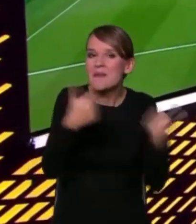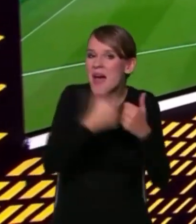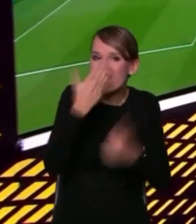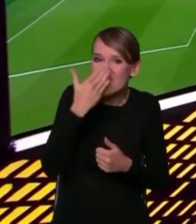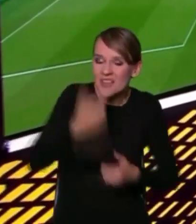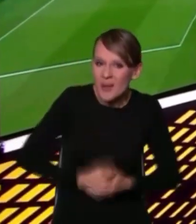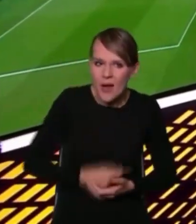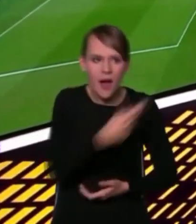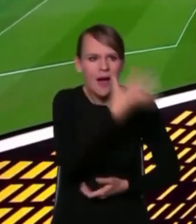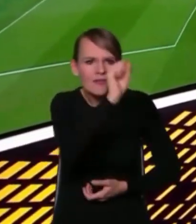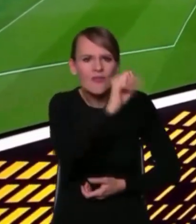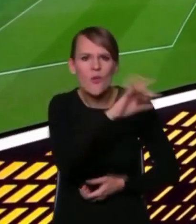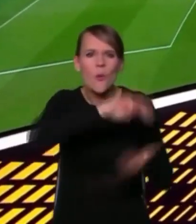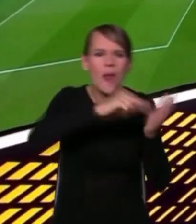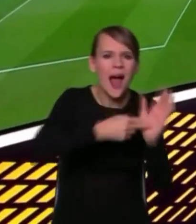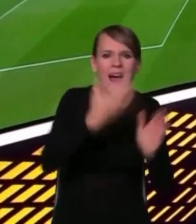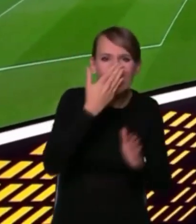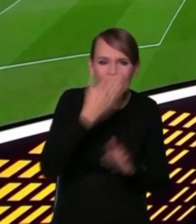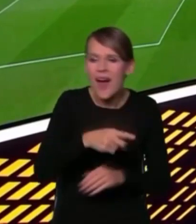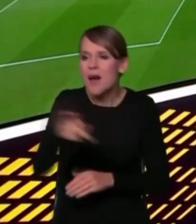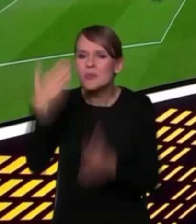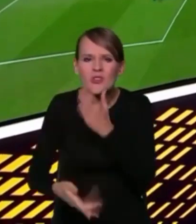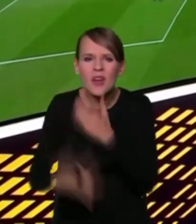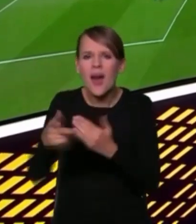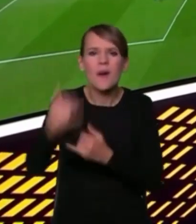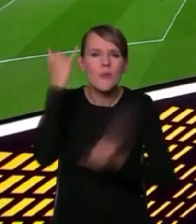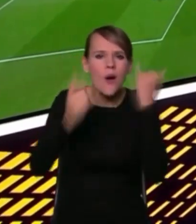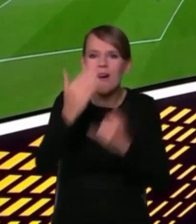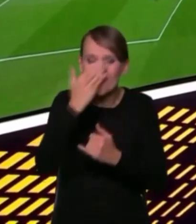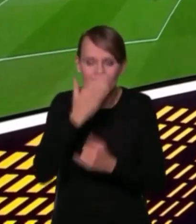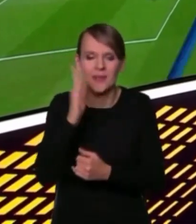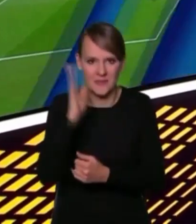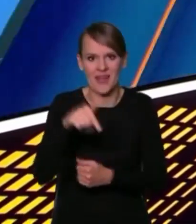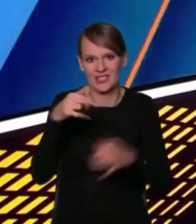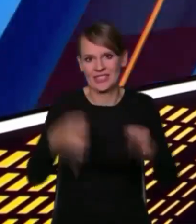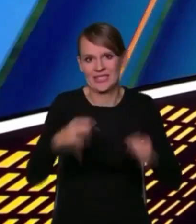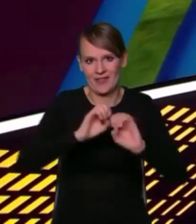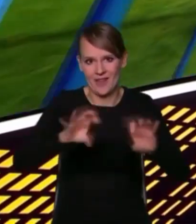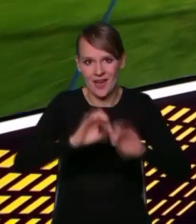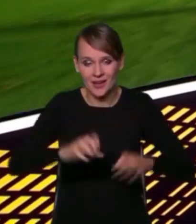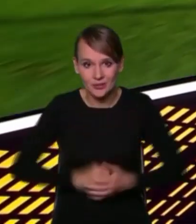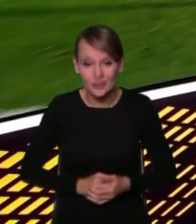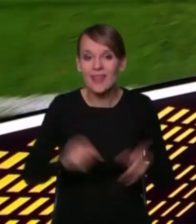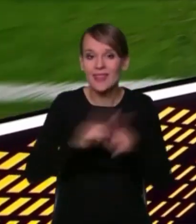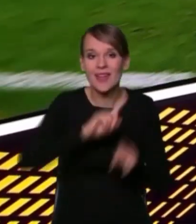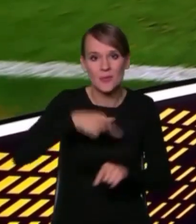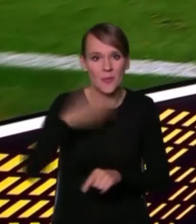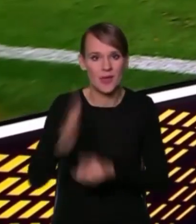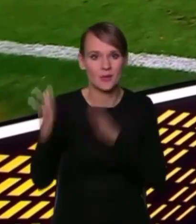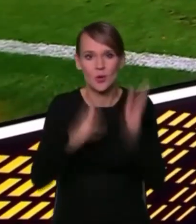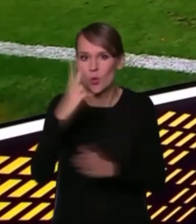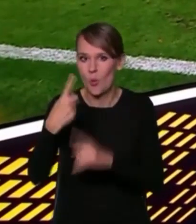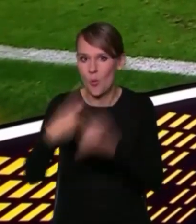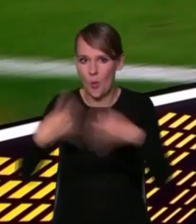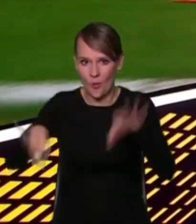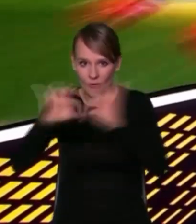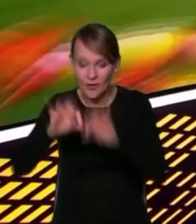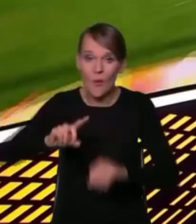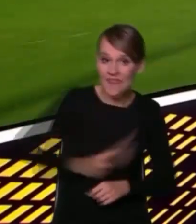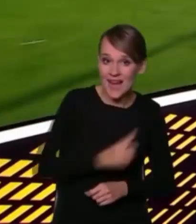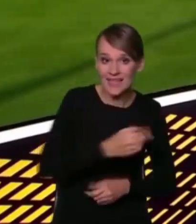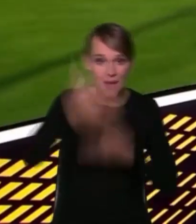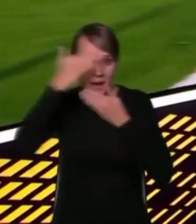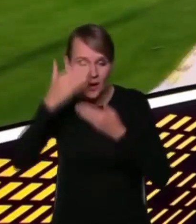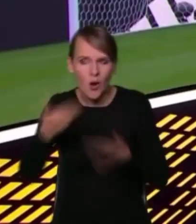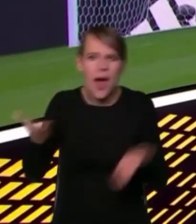Zwycięzców i potknięcia przegranych omówimy w mundialowym wieczorze ale też przygotujemy się do drugiego półfinału Francja Maroko Kto ma